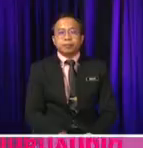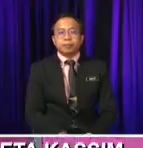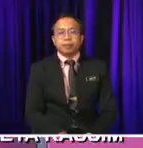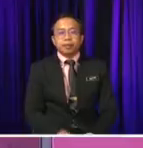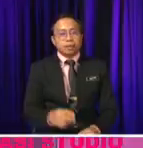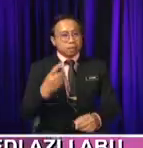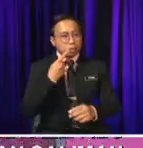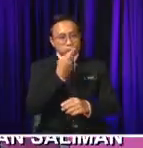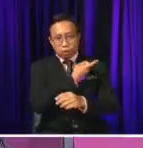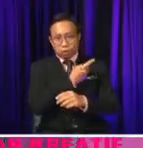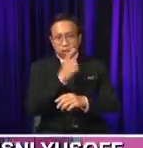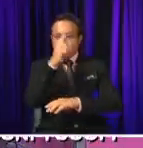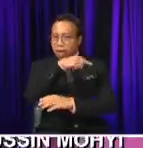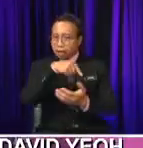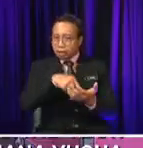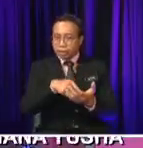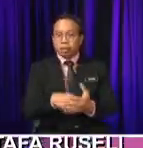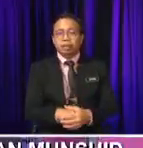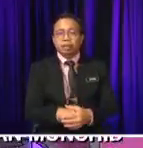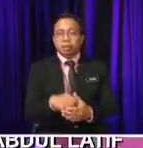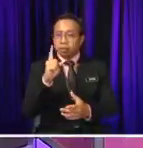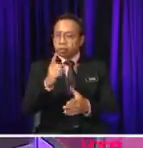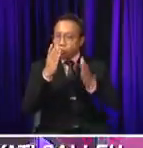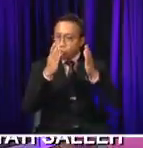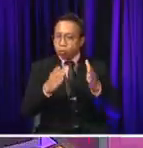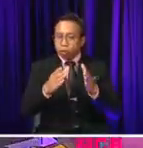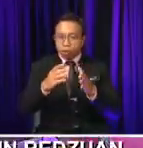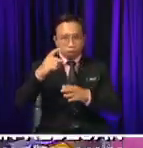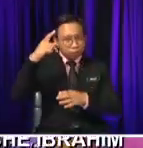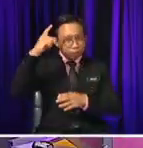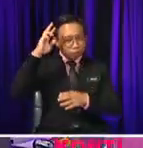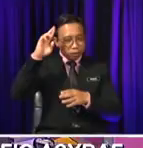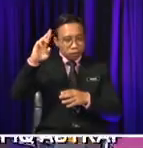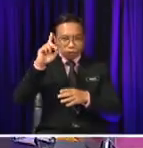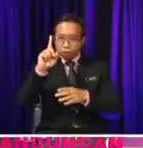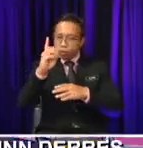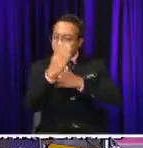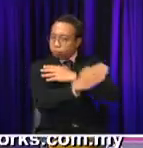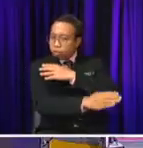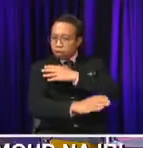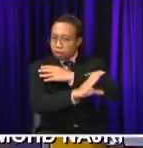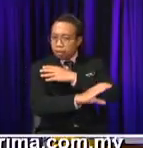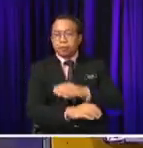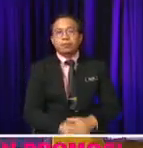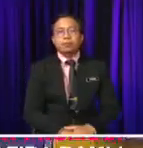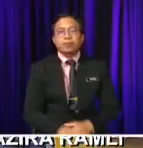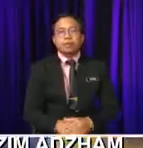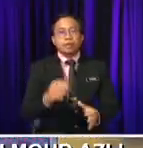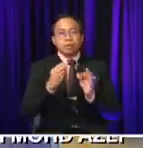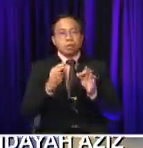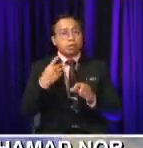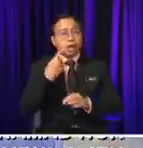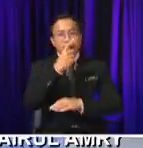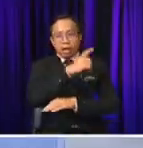jika hari ini seorang presiden sebuah negara jika hari ini